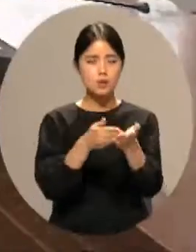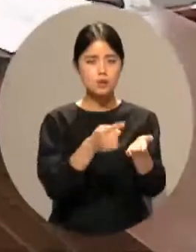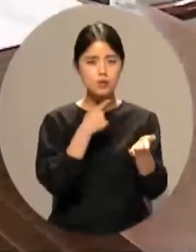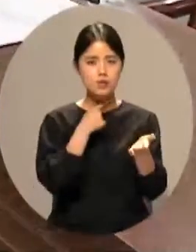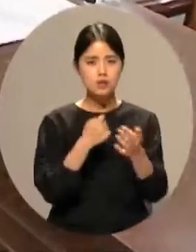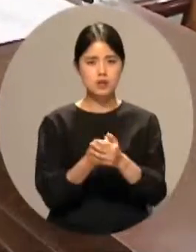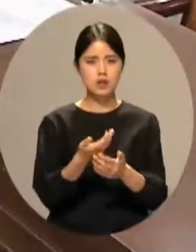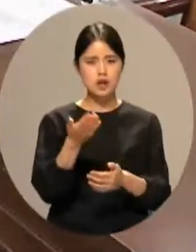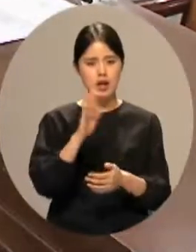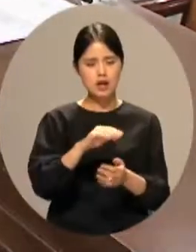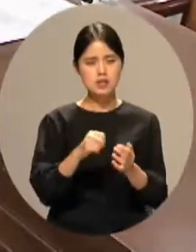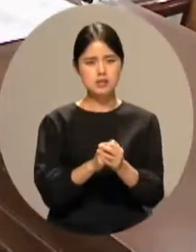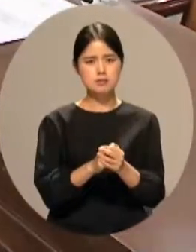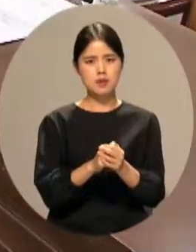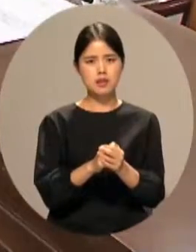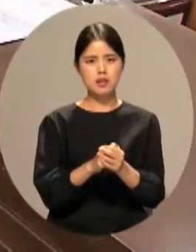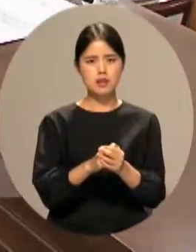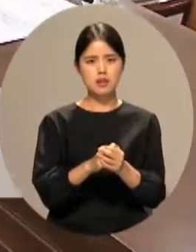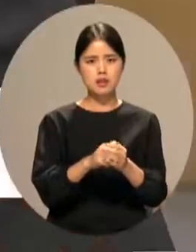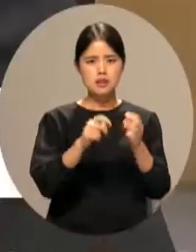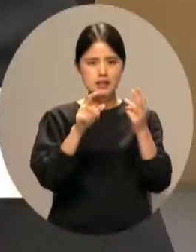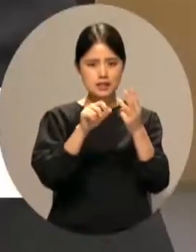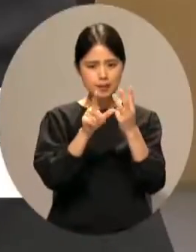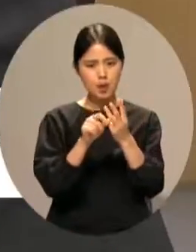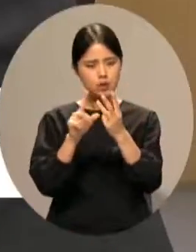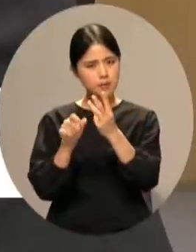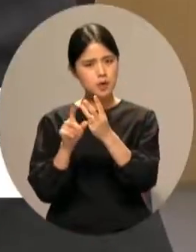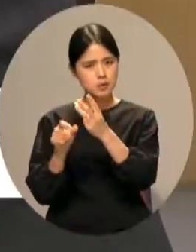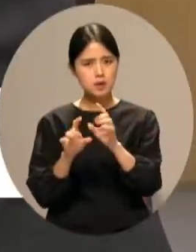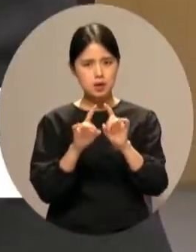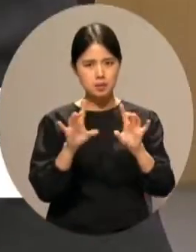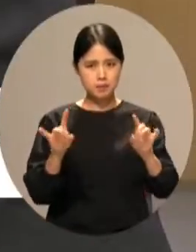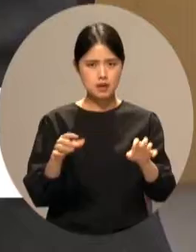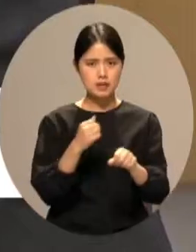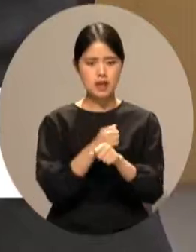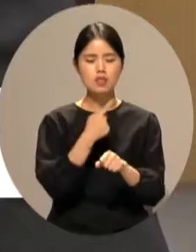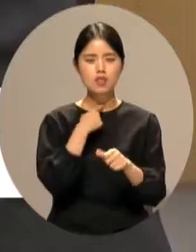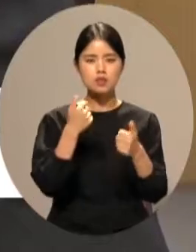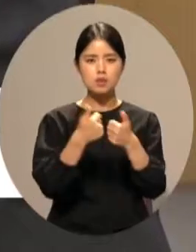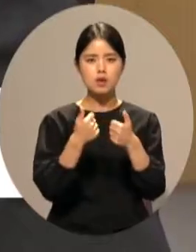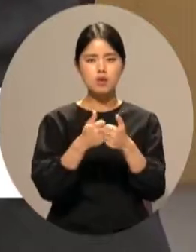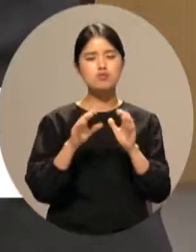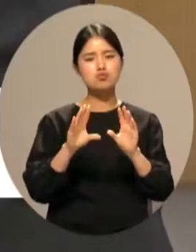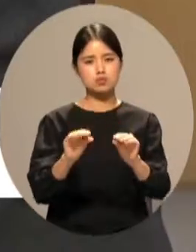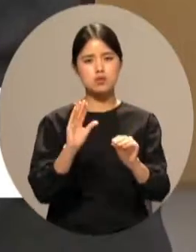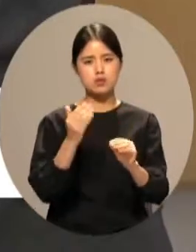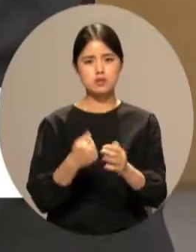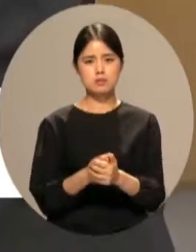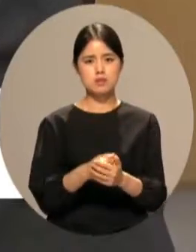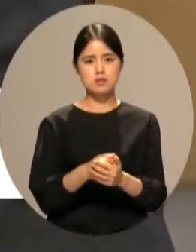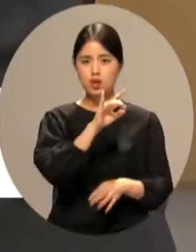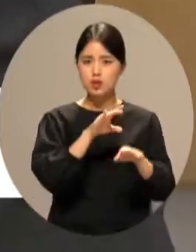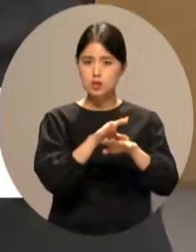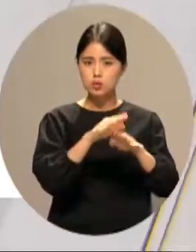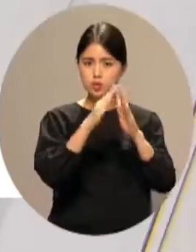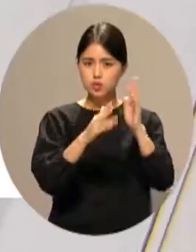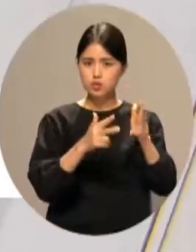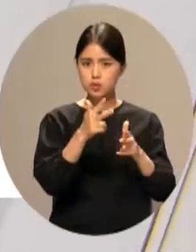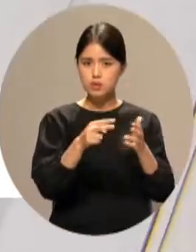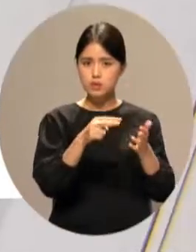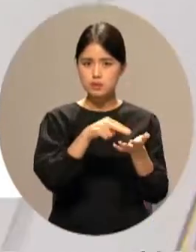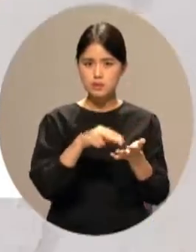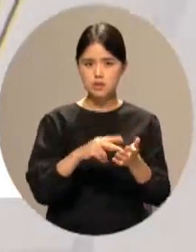그런데 분기마다 개최됐던 노사정 협의회가 사실상 중단됐습니다. 현대자동차 전주공장